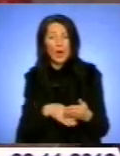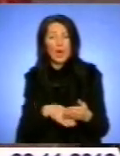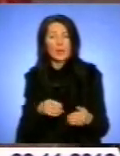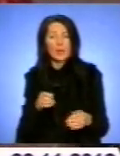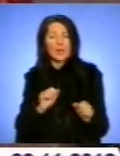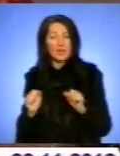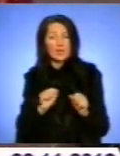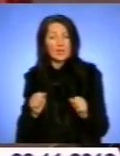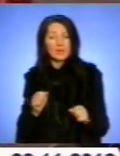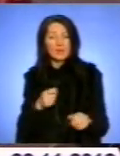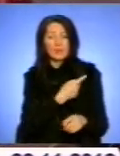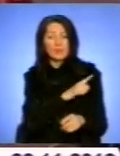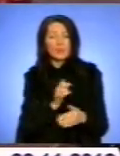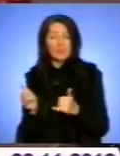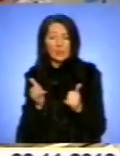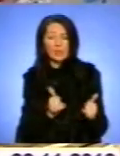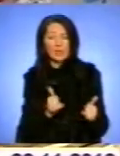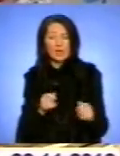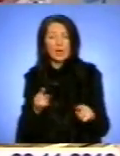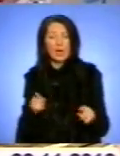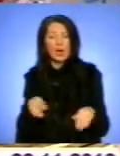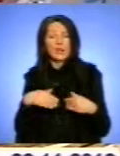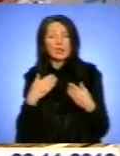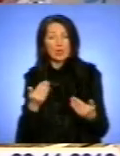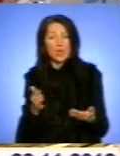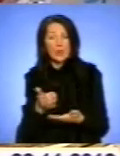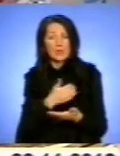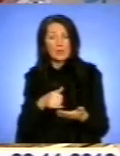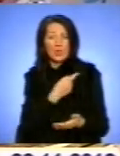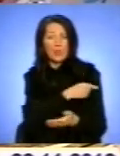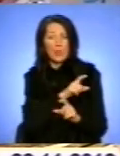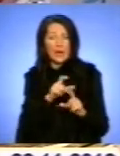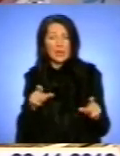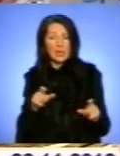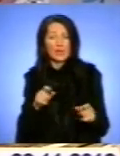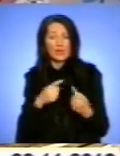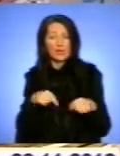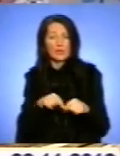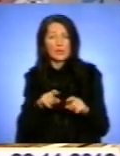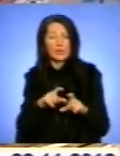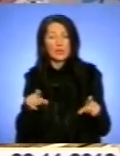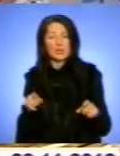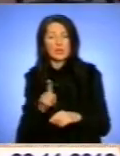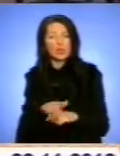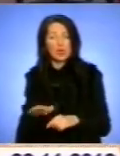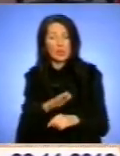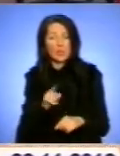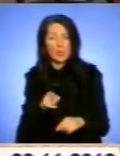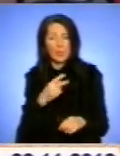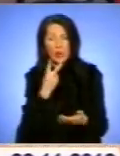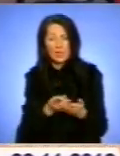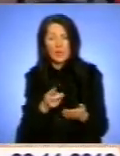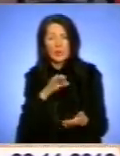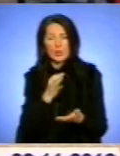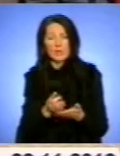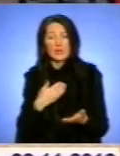медичного забезпечення та реабілітації МВС ініціювало збір медиків відомчих закладів саме на Тернопілі. Бо, як показав досвід, для таких справ у